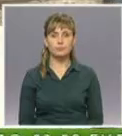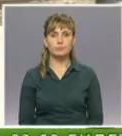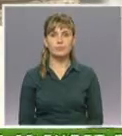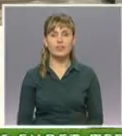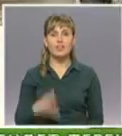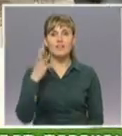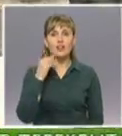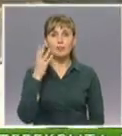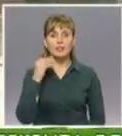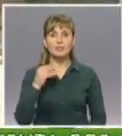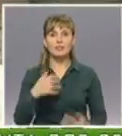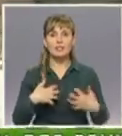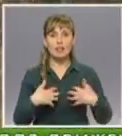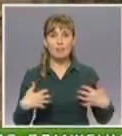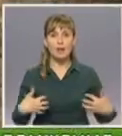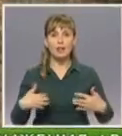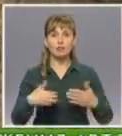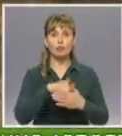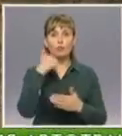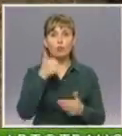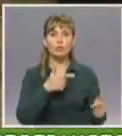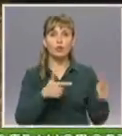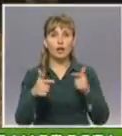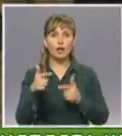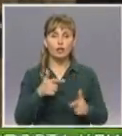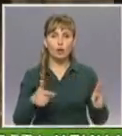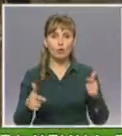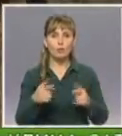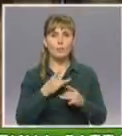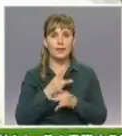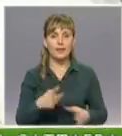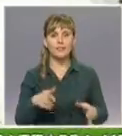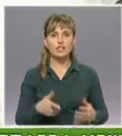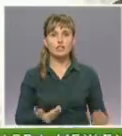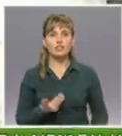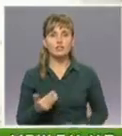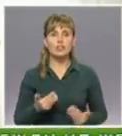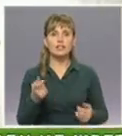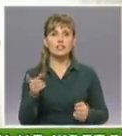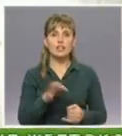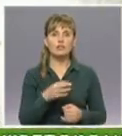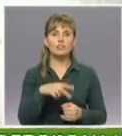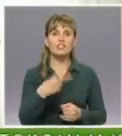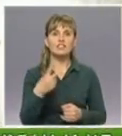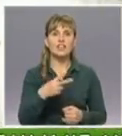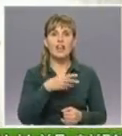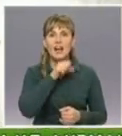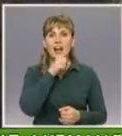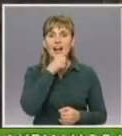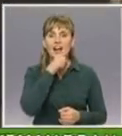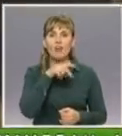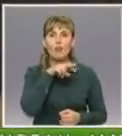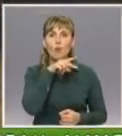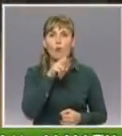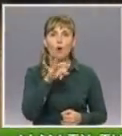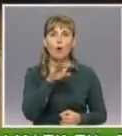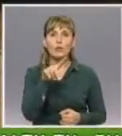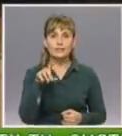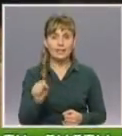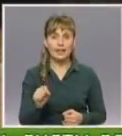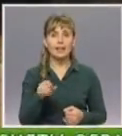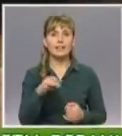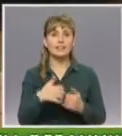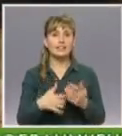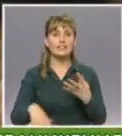В алматинском зоопарке к Новому году готовят виновниц праздника. Здесь обитает сразу 22 козы, а половина из них декоративные. Но среди